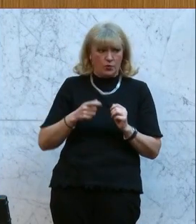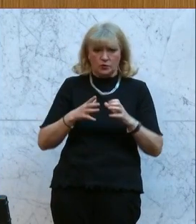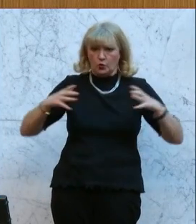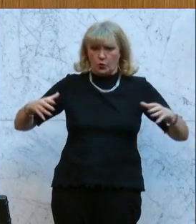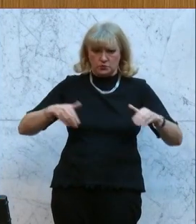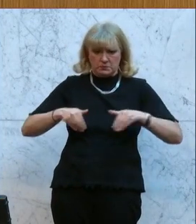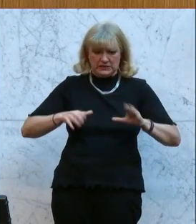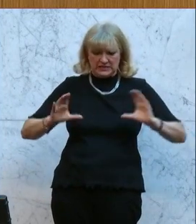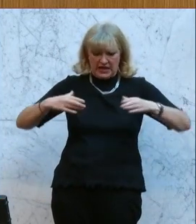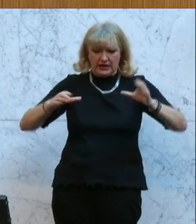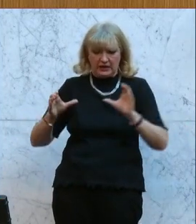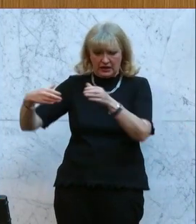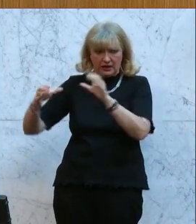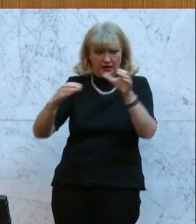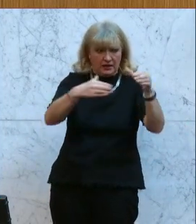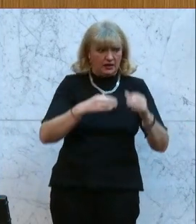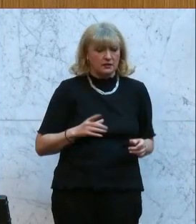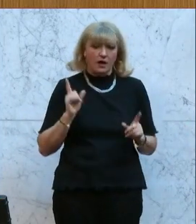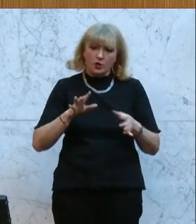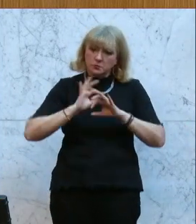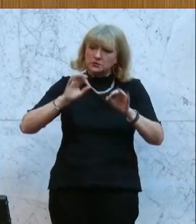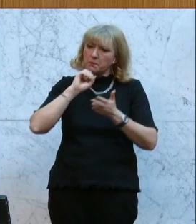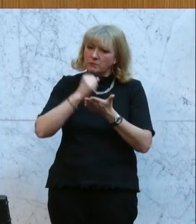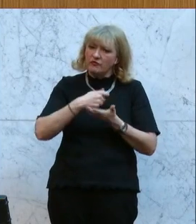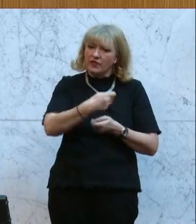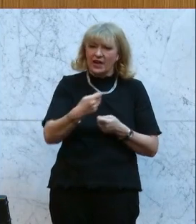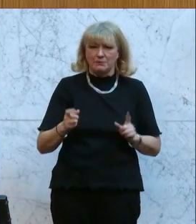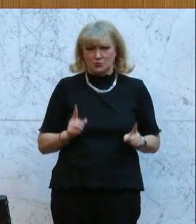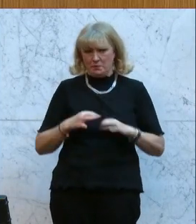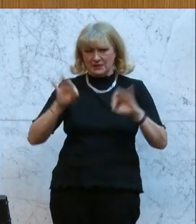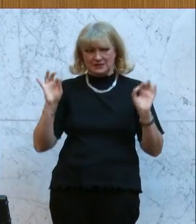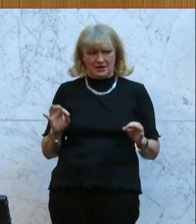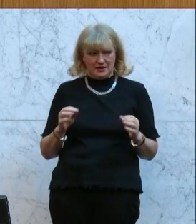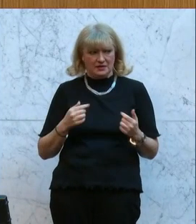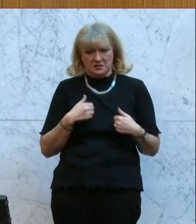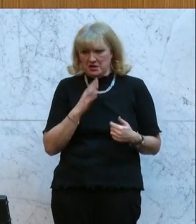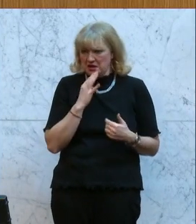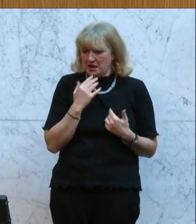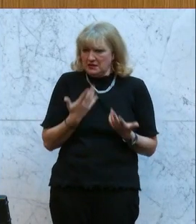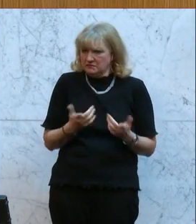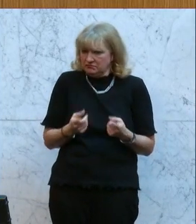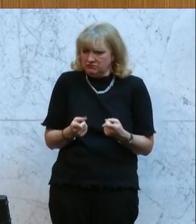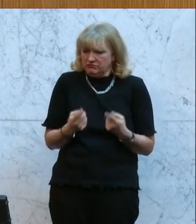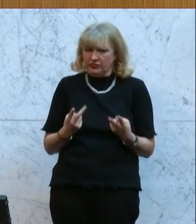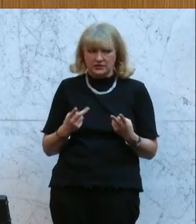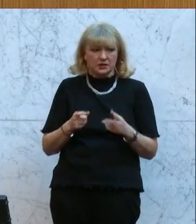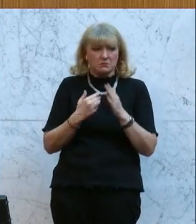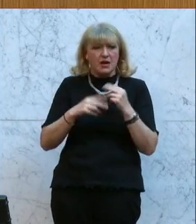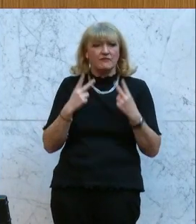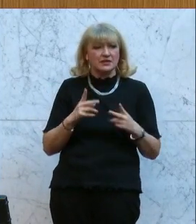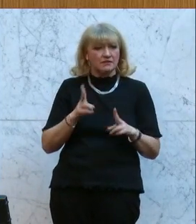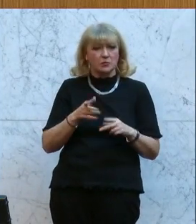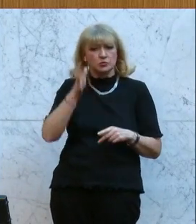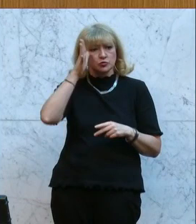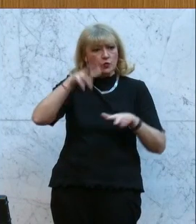Kabinette. Verbesserungen der Postenvergabe, und deswegen rede ich hier zentral darüber, sind umso wichtiger, als es hier um die Zukunft